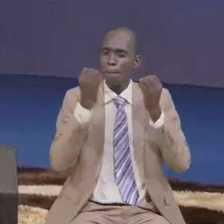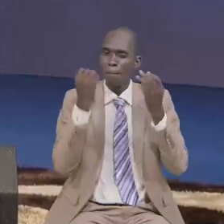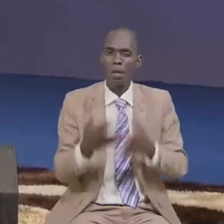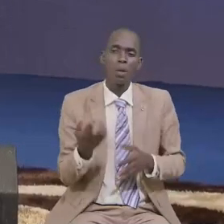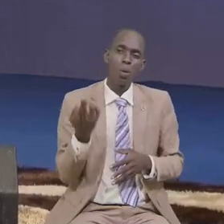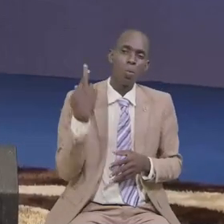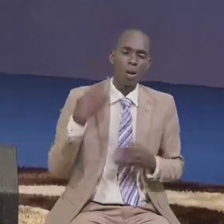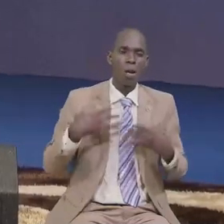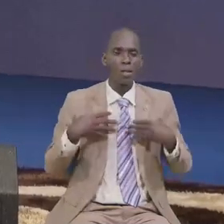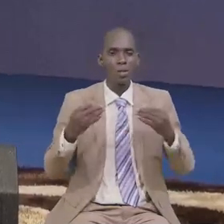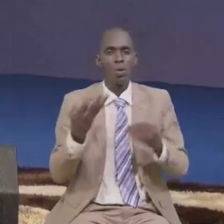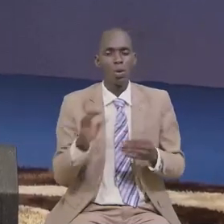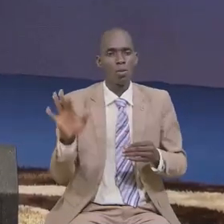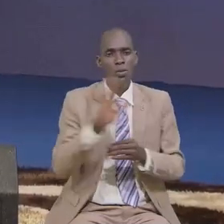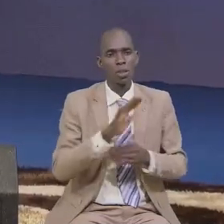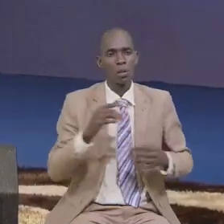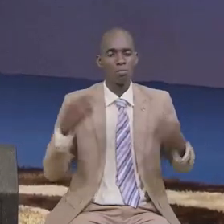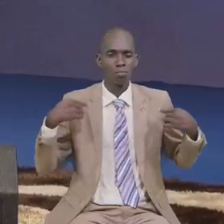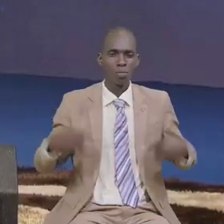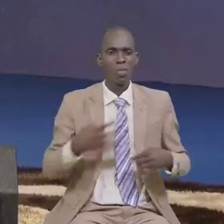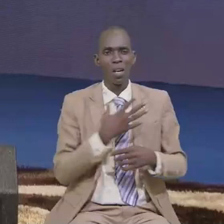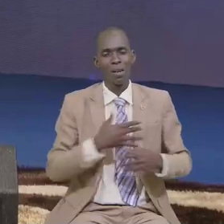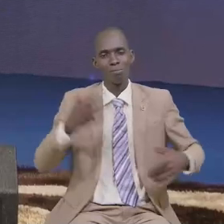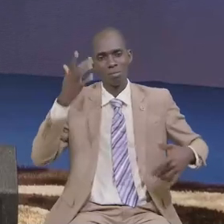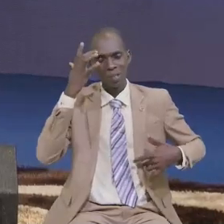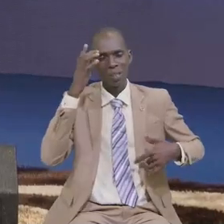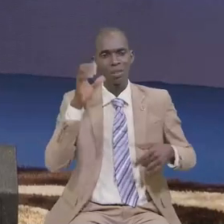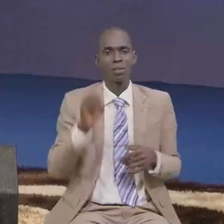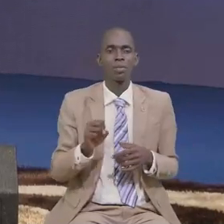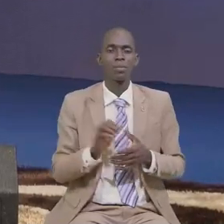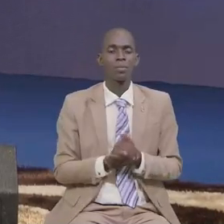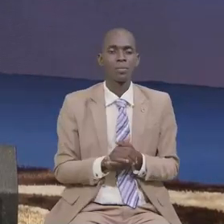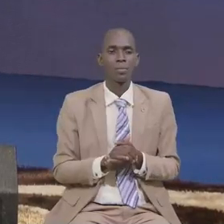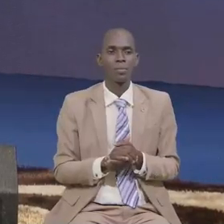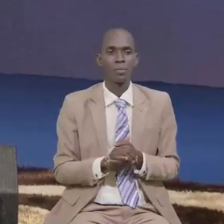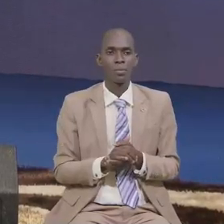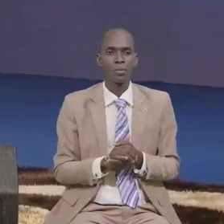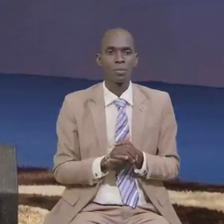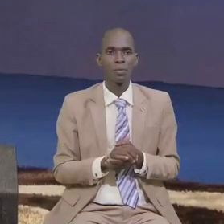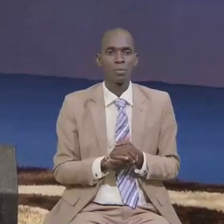guérit plusieurs personnes de maladies, d'infirmités